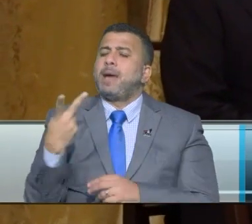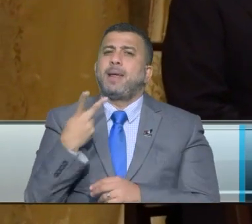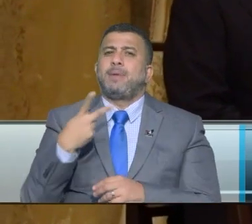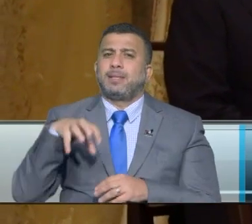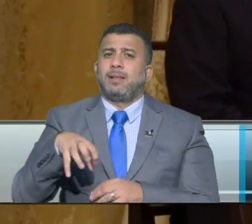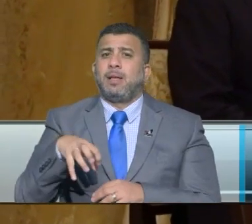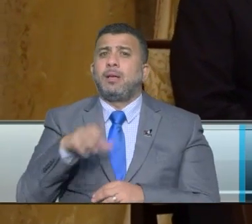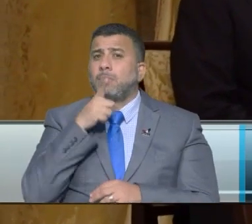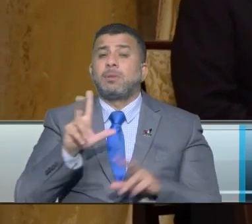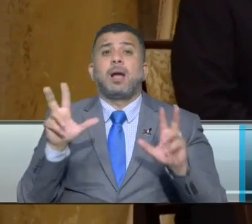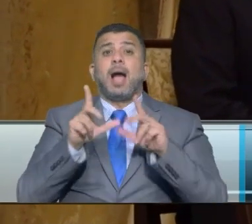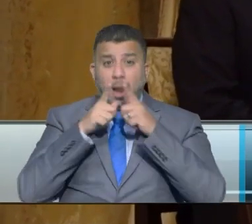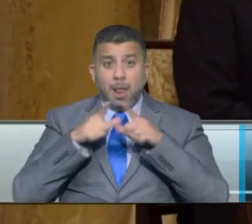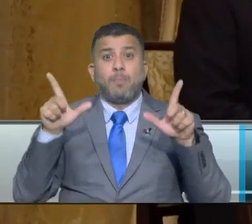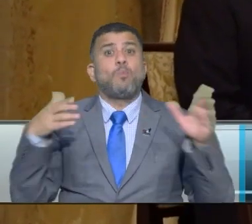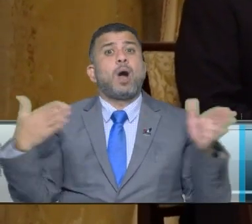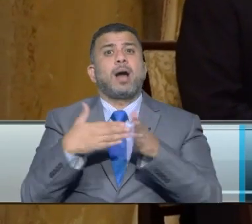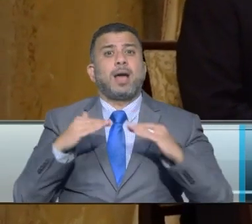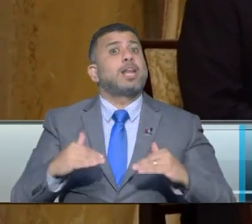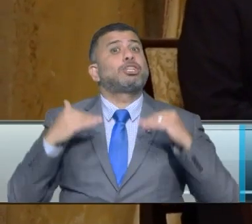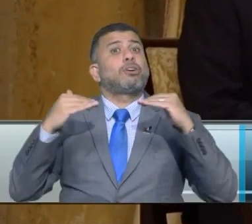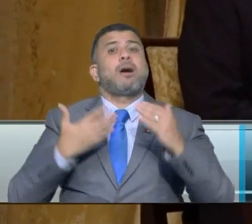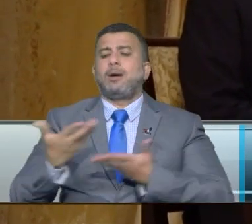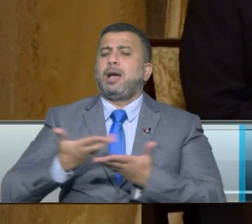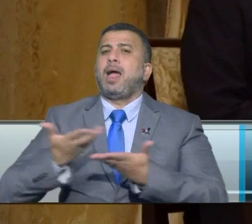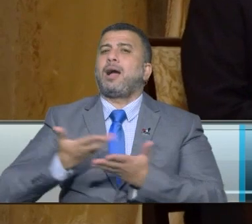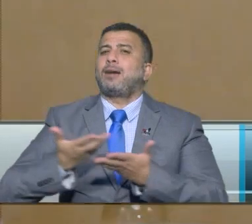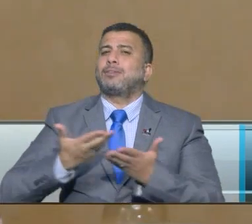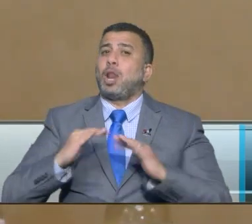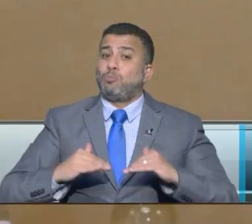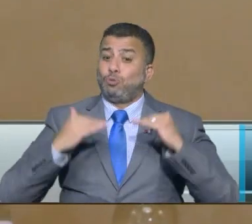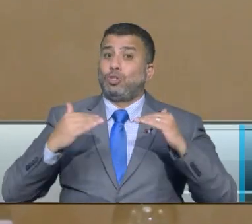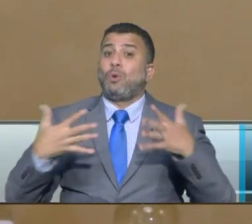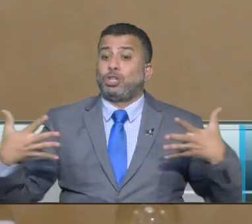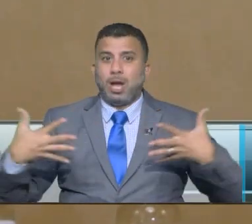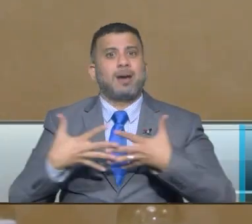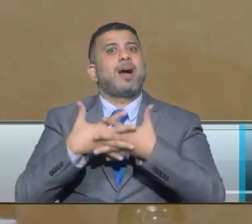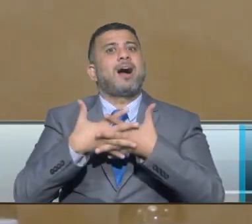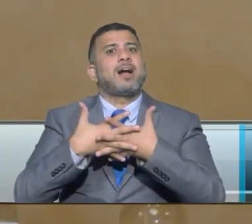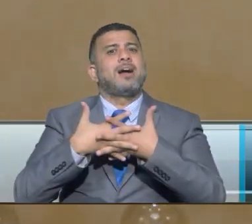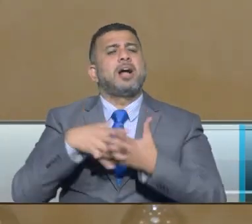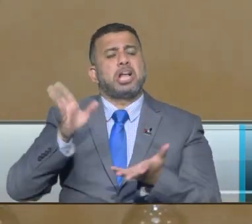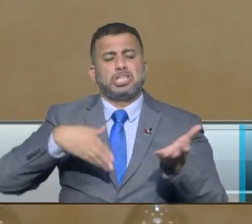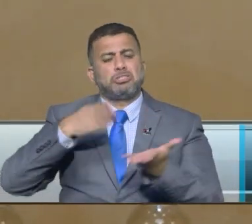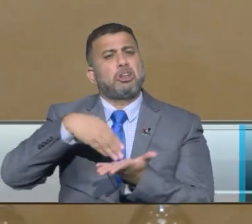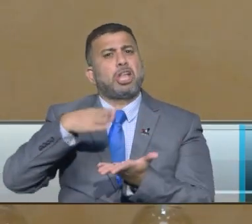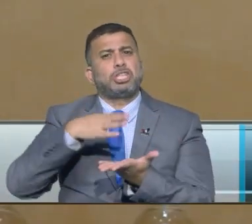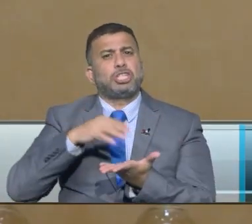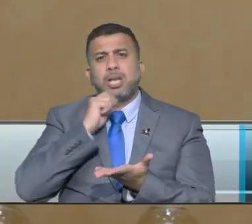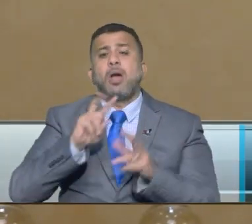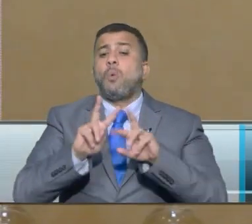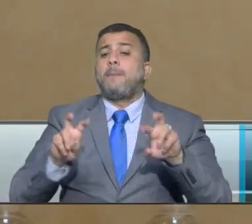المشترك بين البلدين خاصه في اعقاب اعلانهما مؤخرا الارتقاء بعلاقتهما الى مستوى شراكه